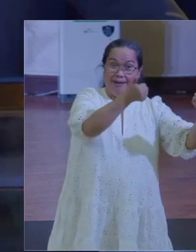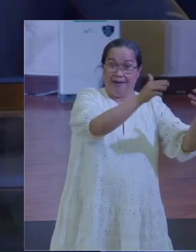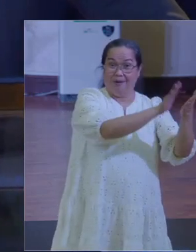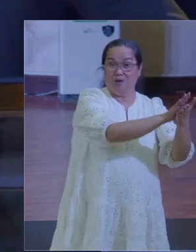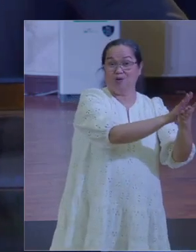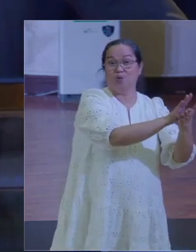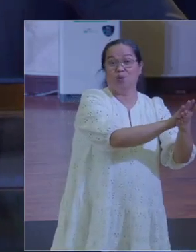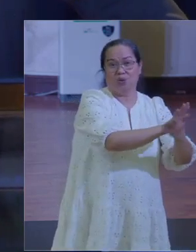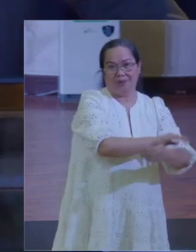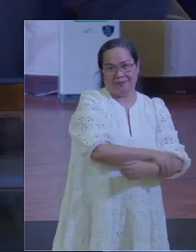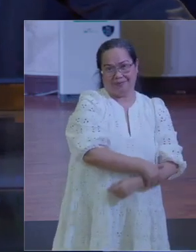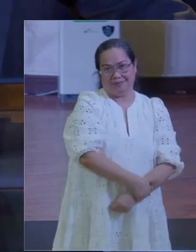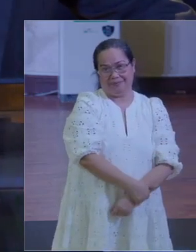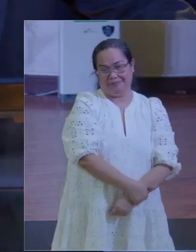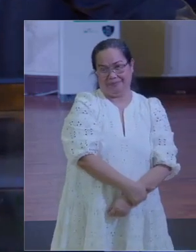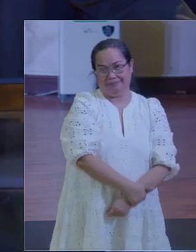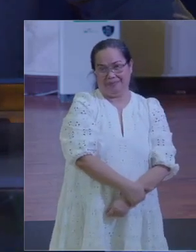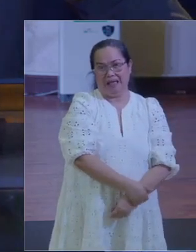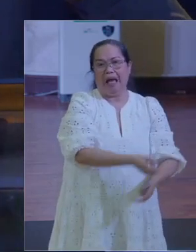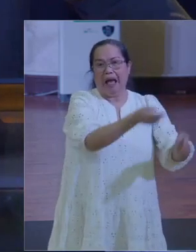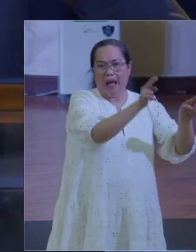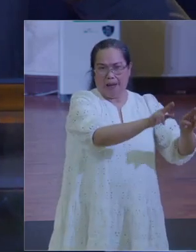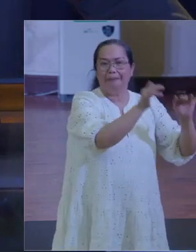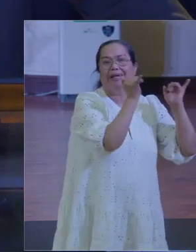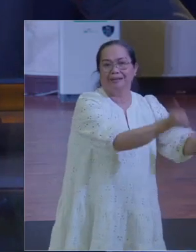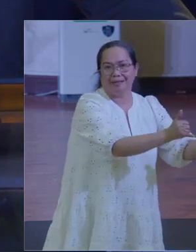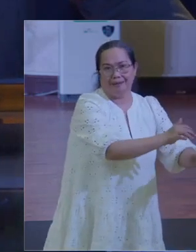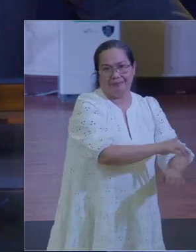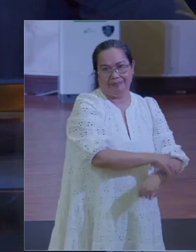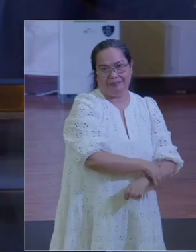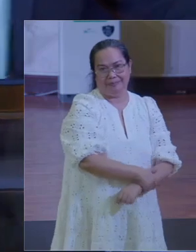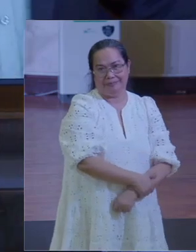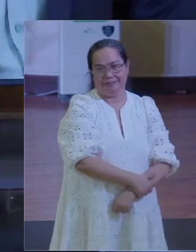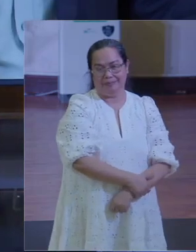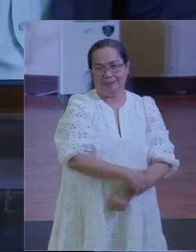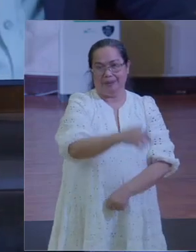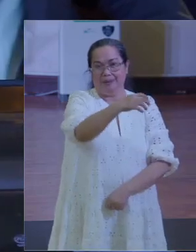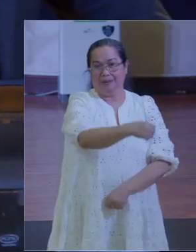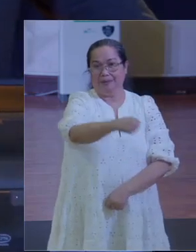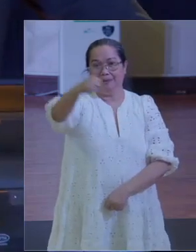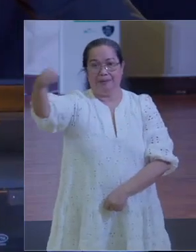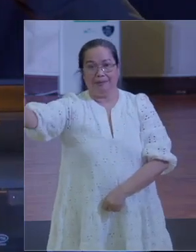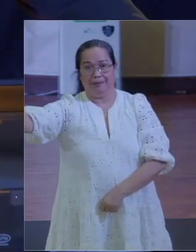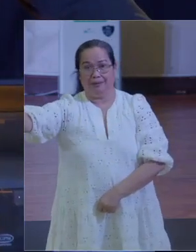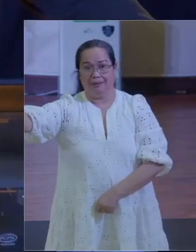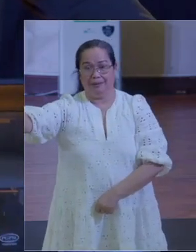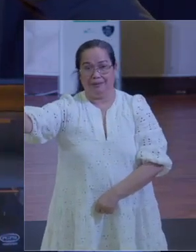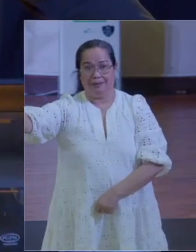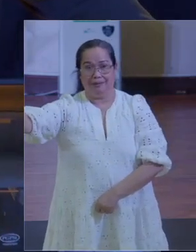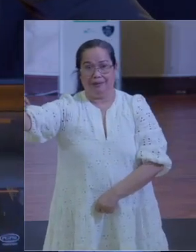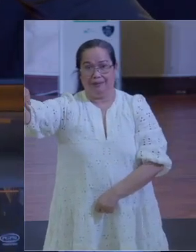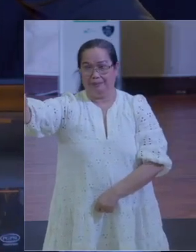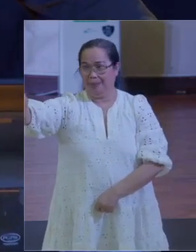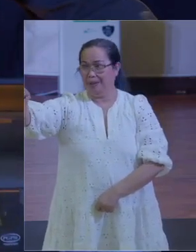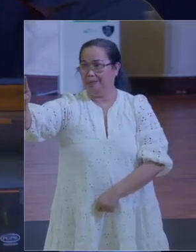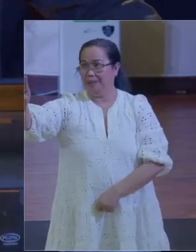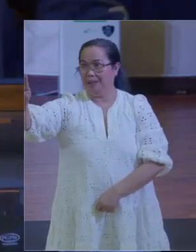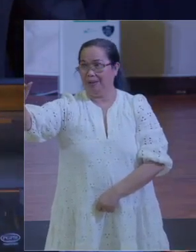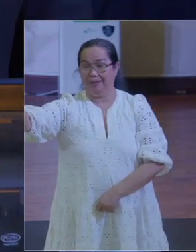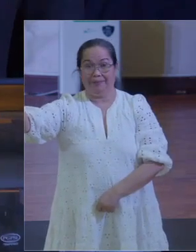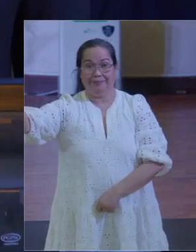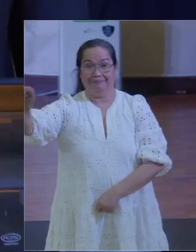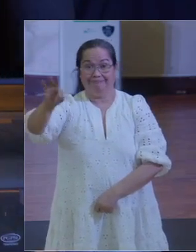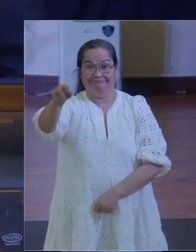eskwelahan. Ganun pa rin. Kinuha ng PBA. Now, ikaw